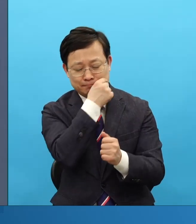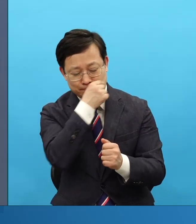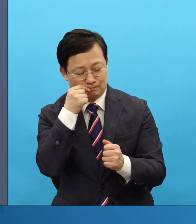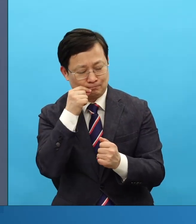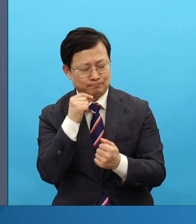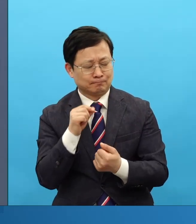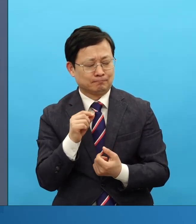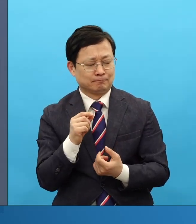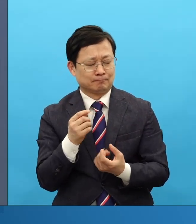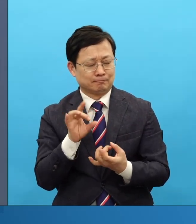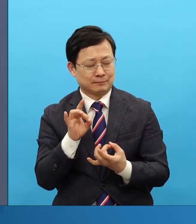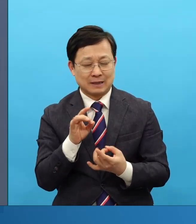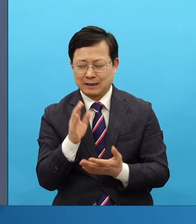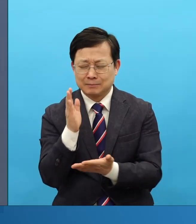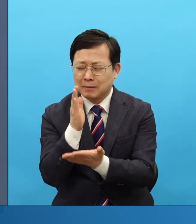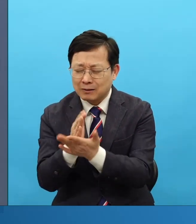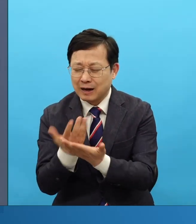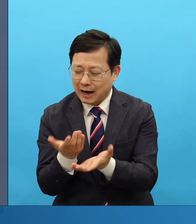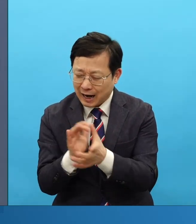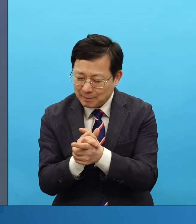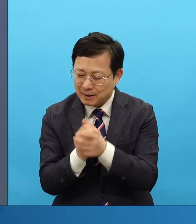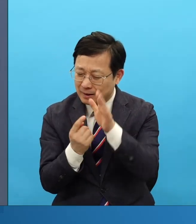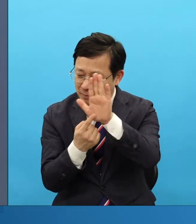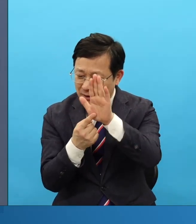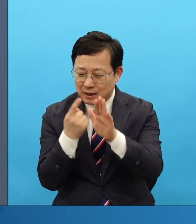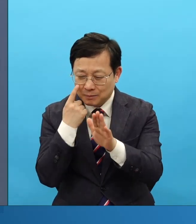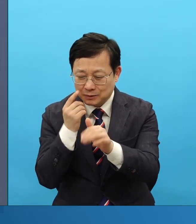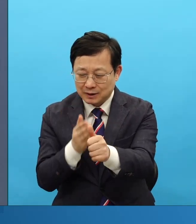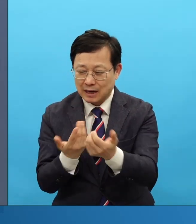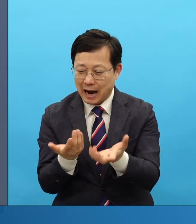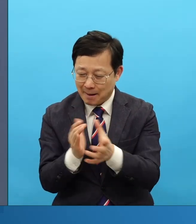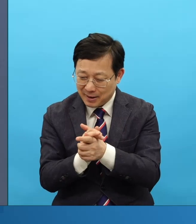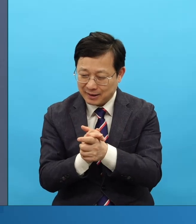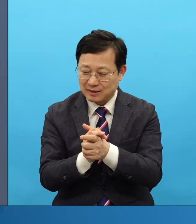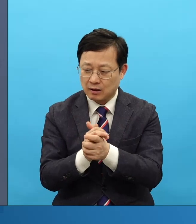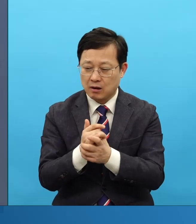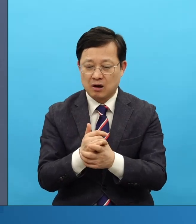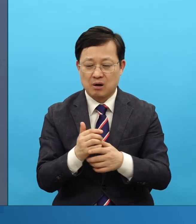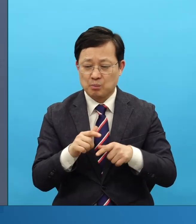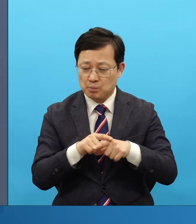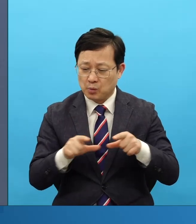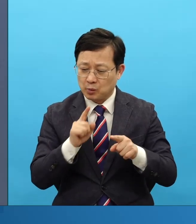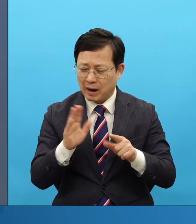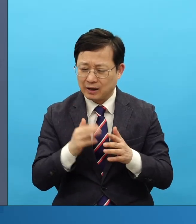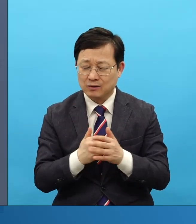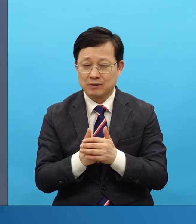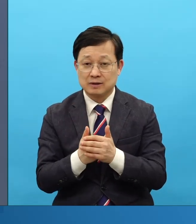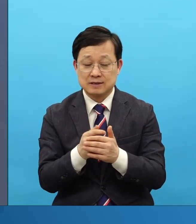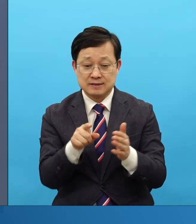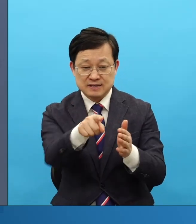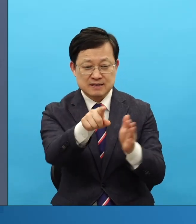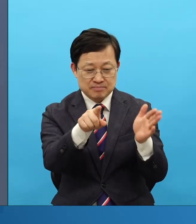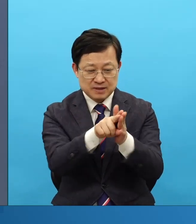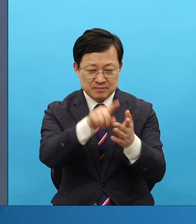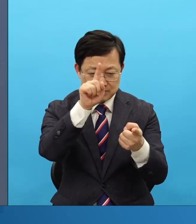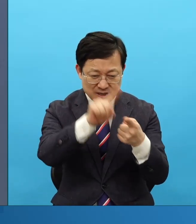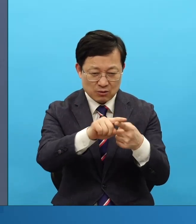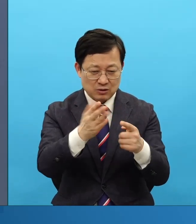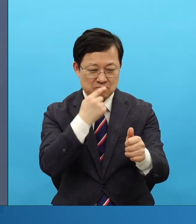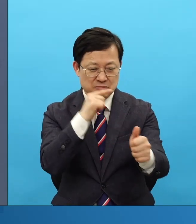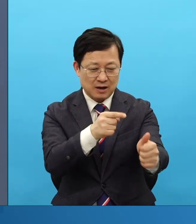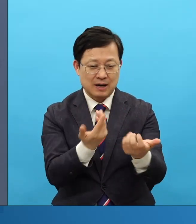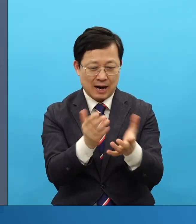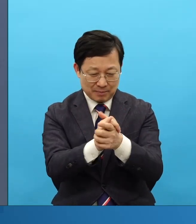You have to 아멘. express yourself. Say amen. 이때 역사는 That's 아멘란 when 말이 보통 말이 아니에요. Works will take place. 네 Amen is not 믿음대로 just your sense. 될지어다 아멘. He says